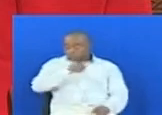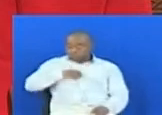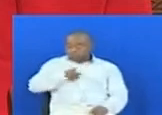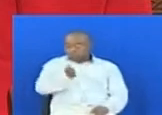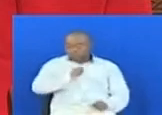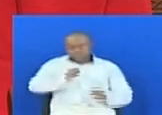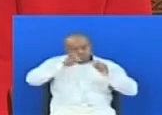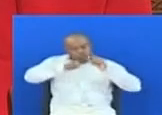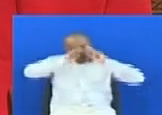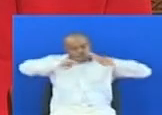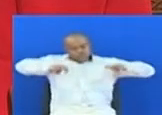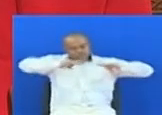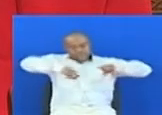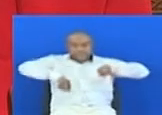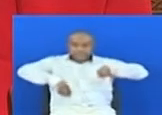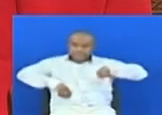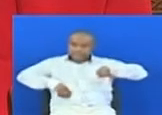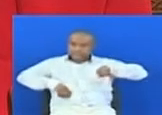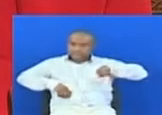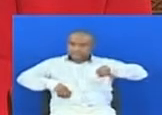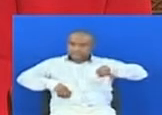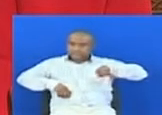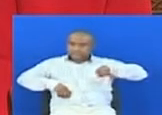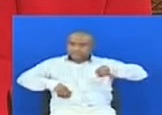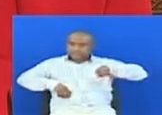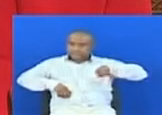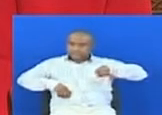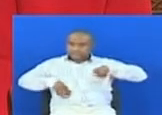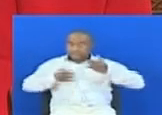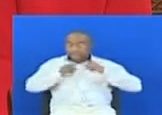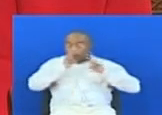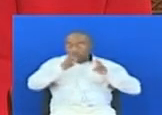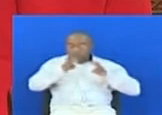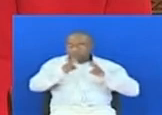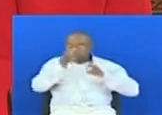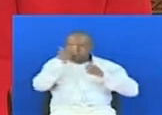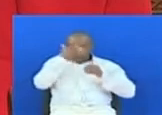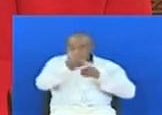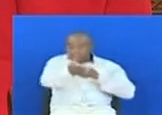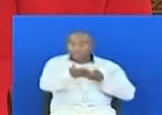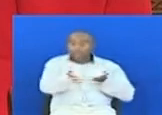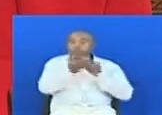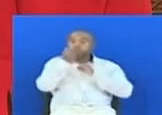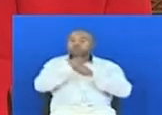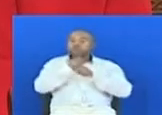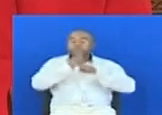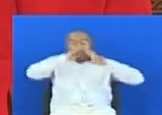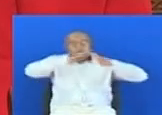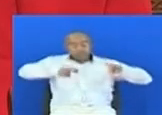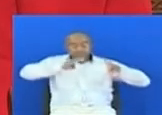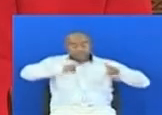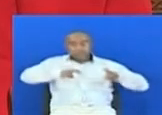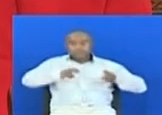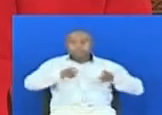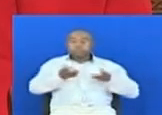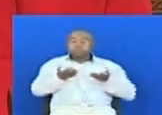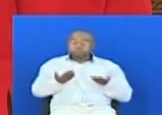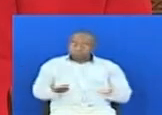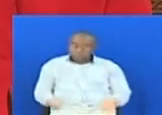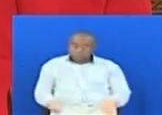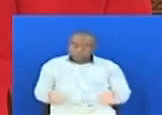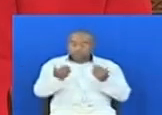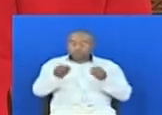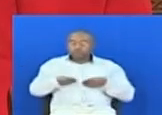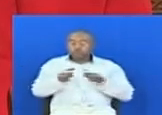researcher. Amewatangulia mbele watafiti na ameweza kufanya utafiti ili kuweza